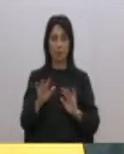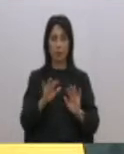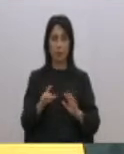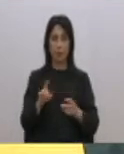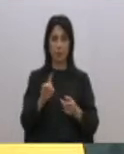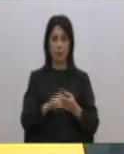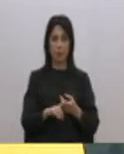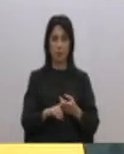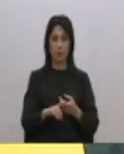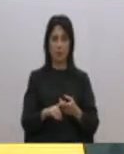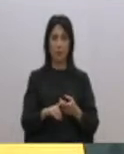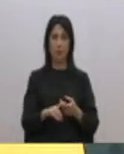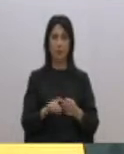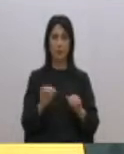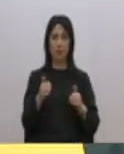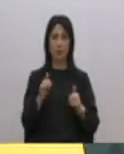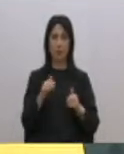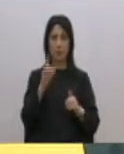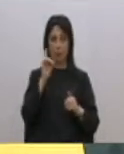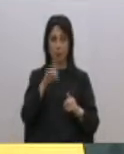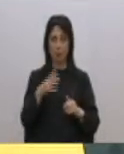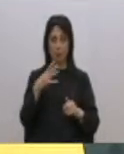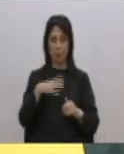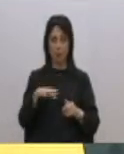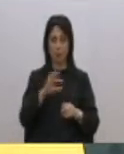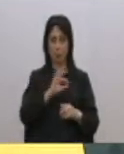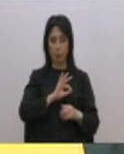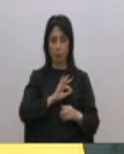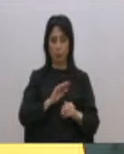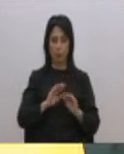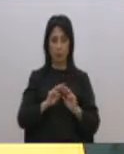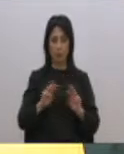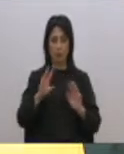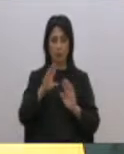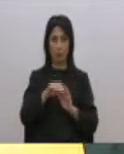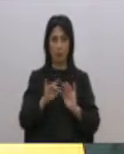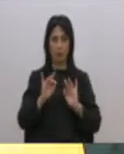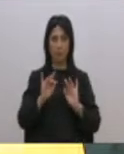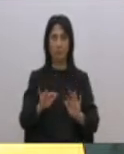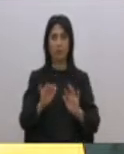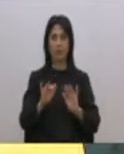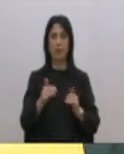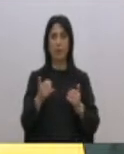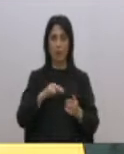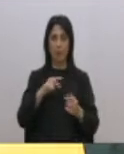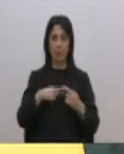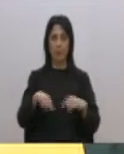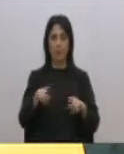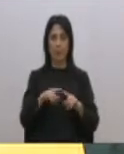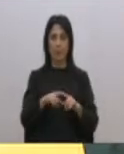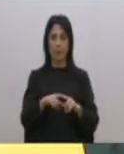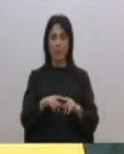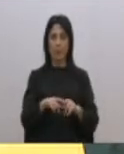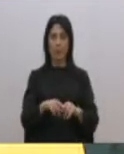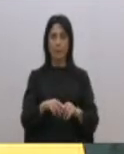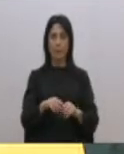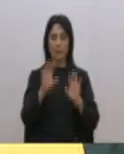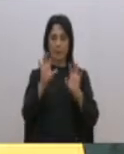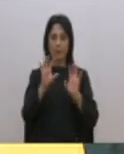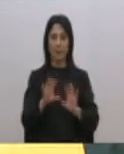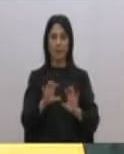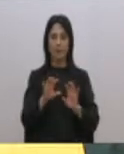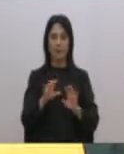შესახებ. Როგორც ცნობილია, საქართველოს იუსტიციის სამინისტროში მიმდინარეობს მუშაობა